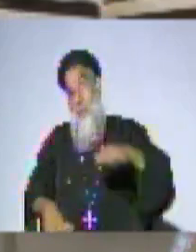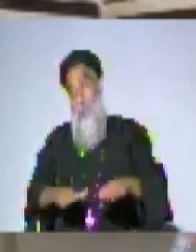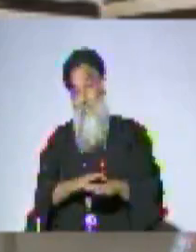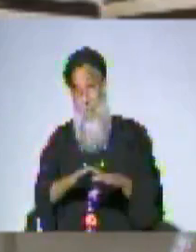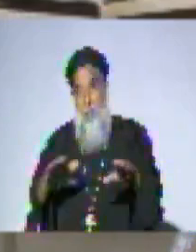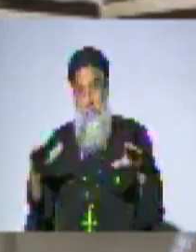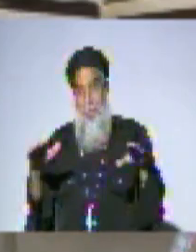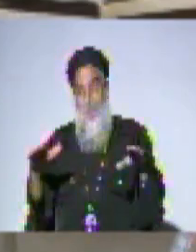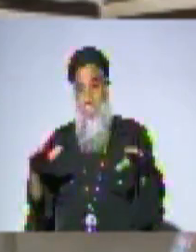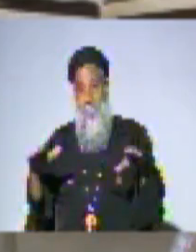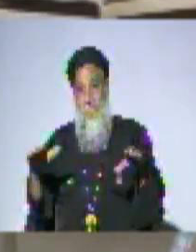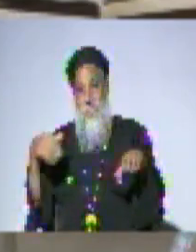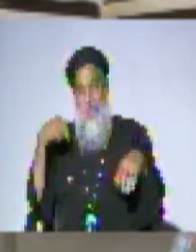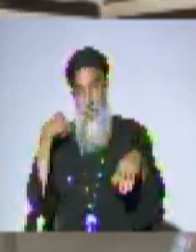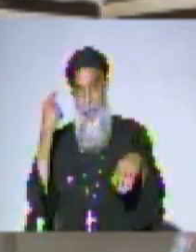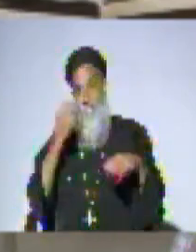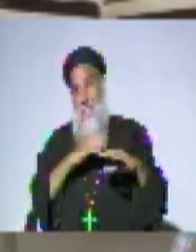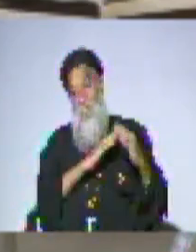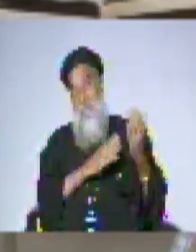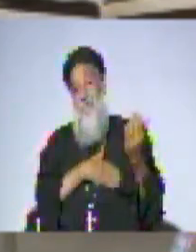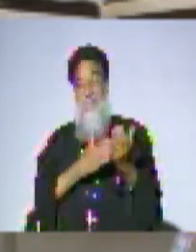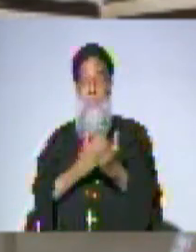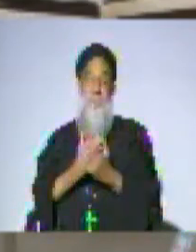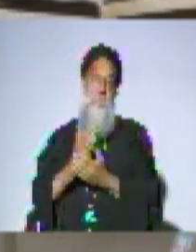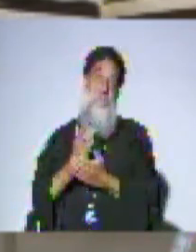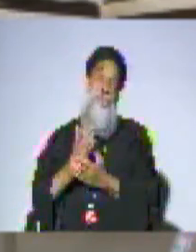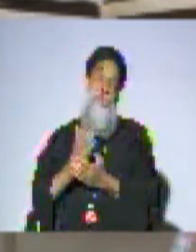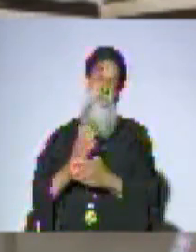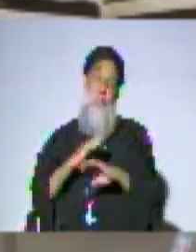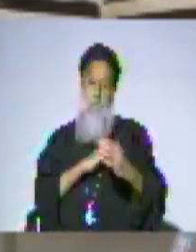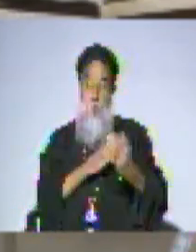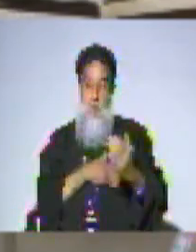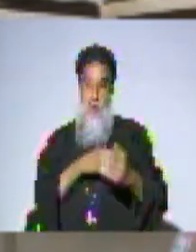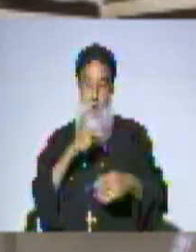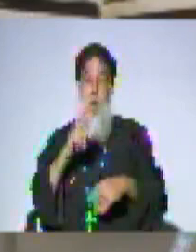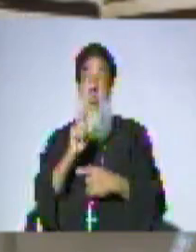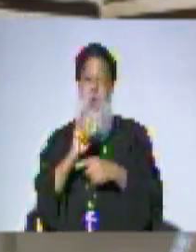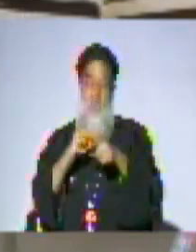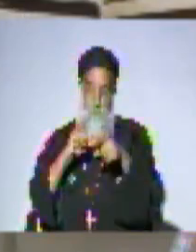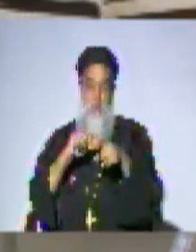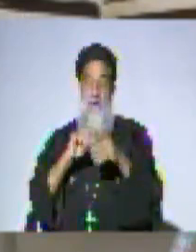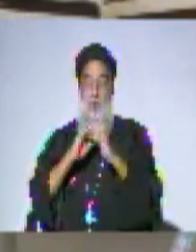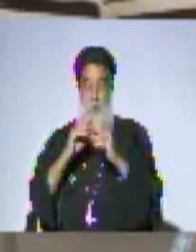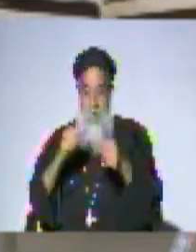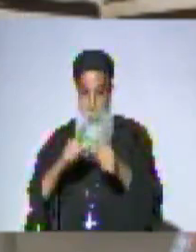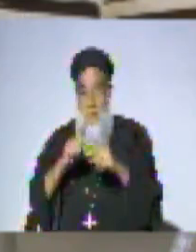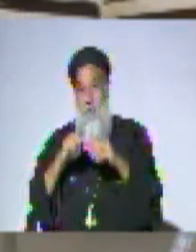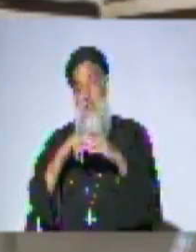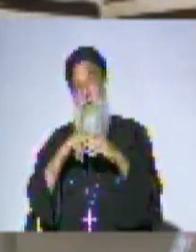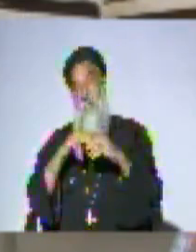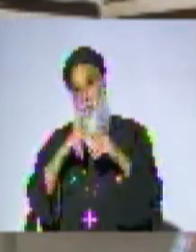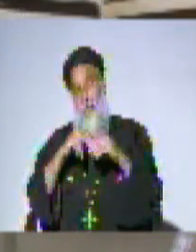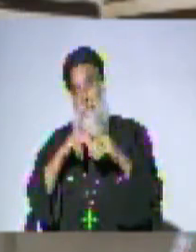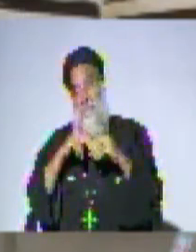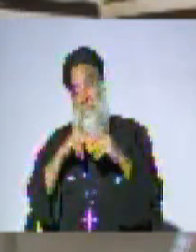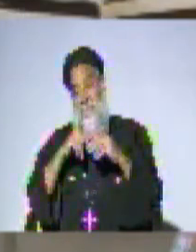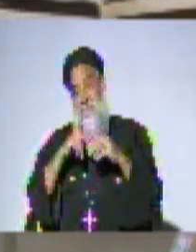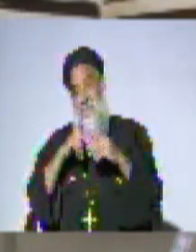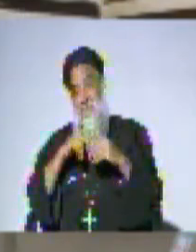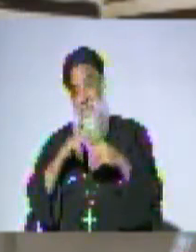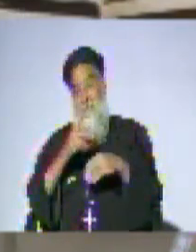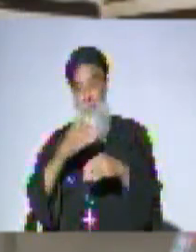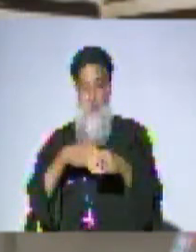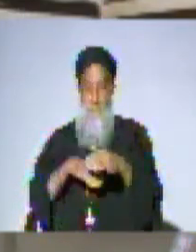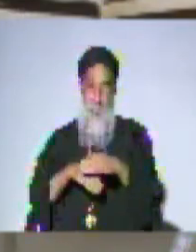وما على الأرض من المؤمنين أيضا الذين يؤمنون بوجود الله ويسجدون له. وما